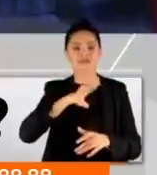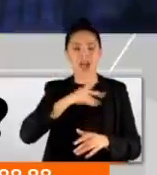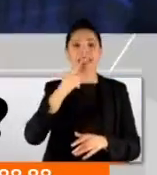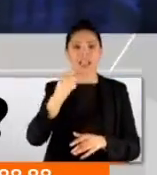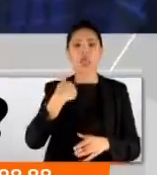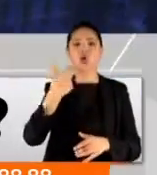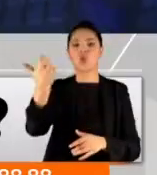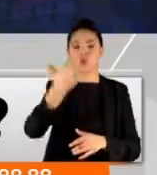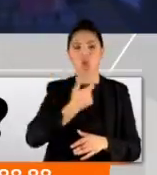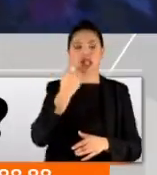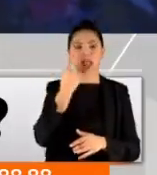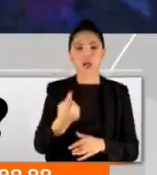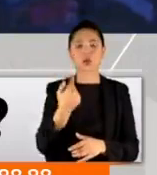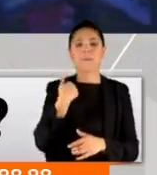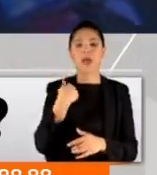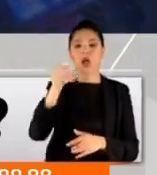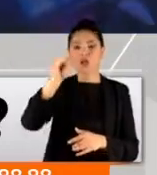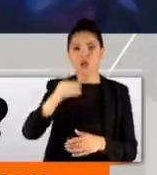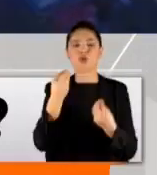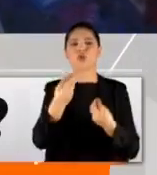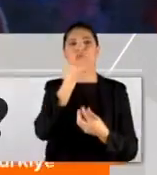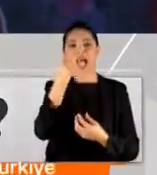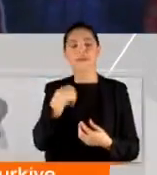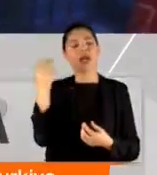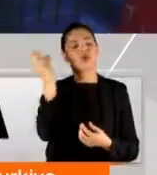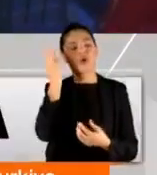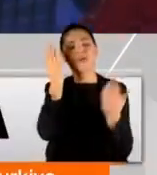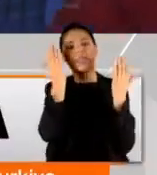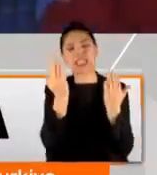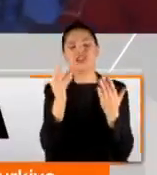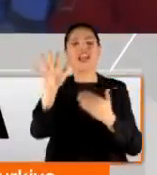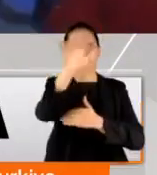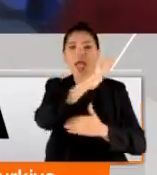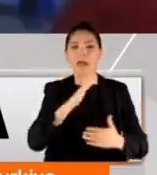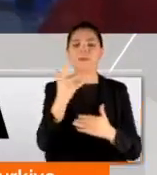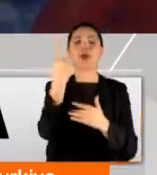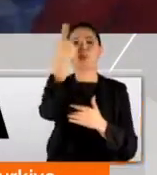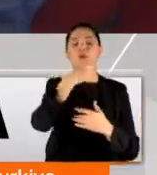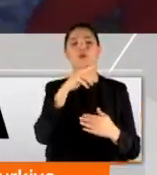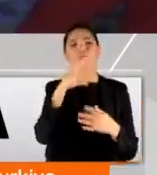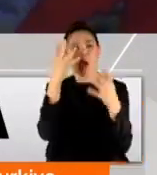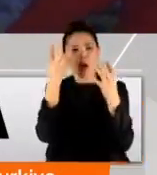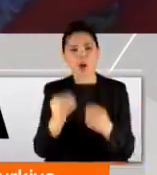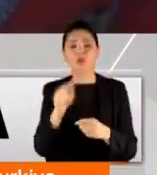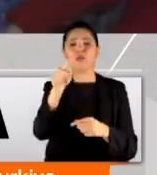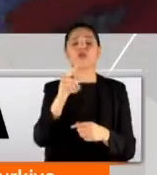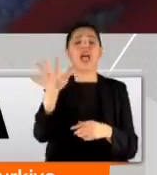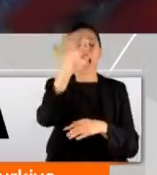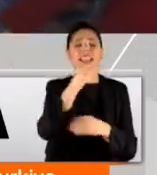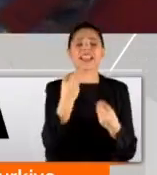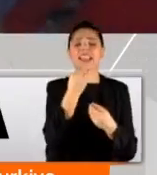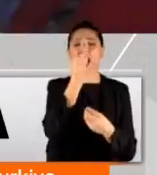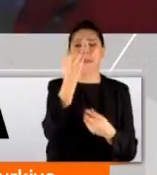de uyardılar. O yüzden inşallah o çocuktan güzel bir haber alırız. Burada yüzlerimiz güler ve bugün herkes buradan iyi haber almak istiyor.